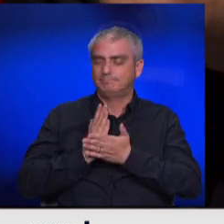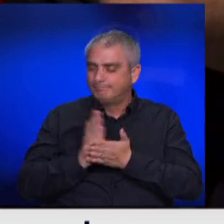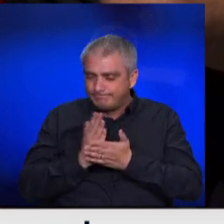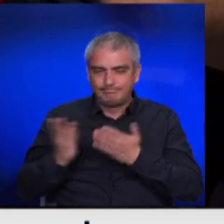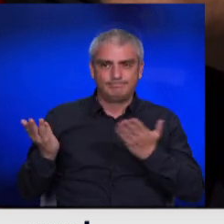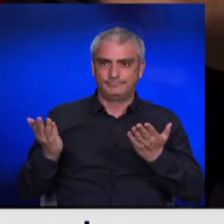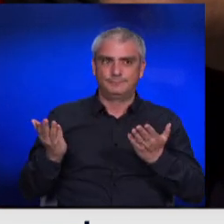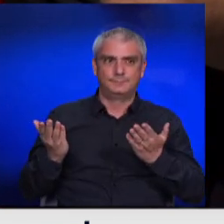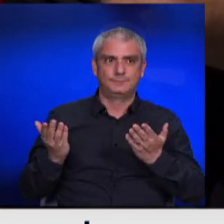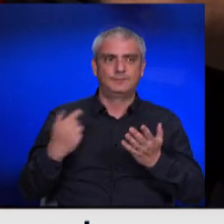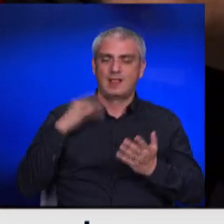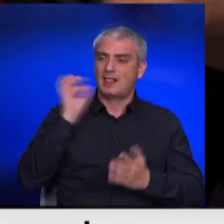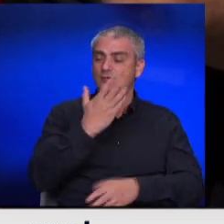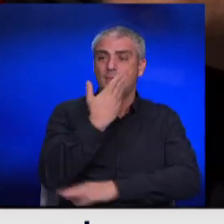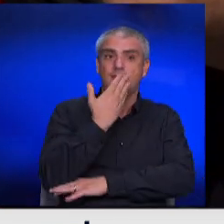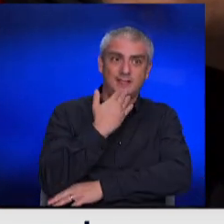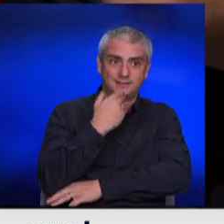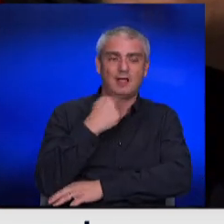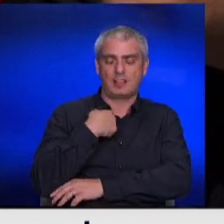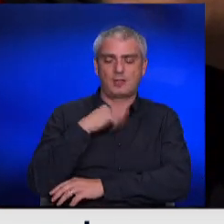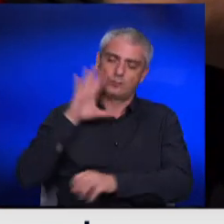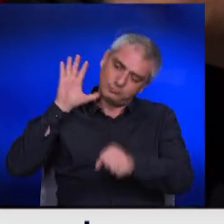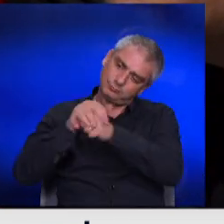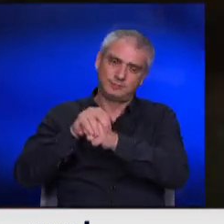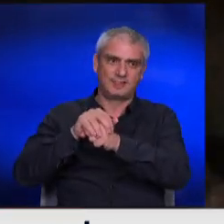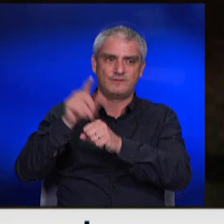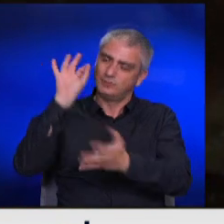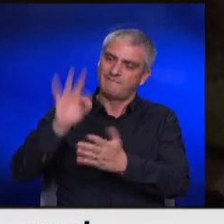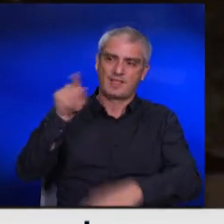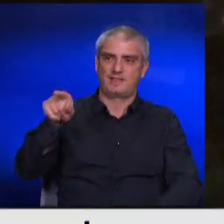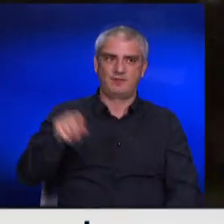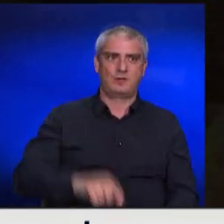נערך לפגוע במדינת ישראל, שם אנחנו נשיג אותו ושם נפגע בו.